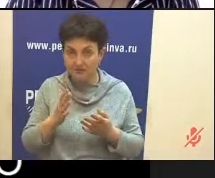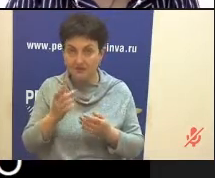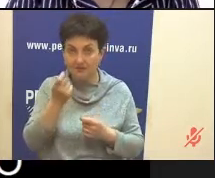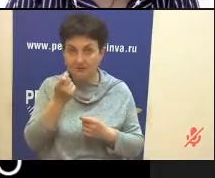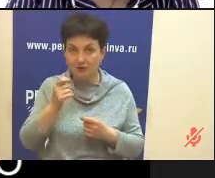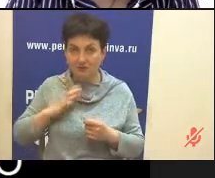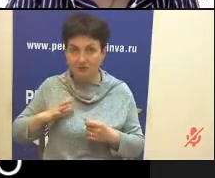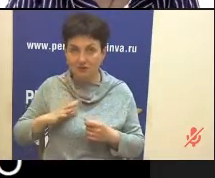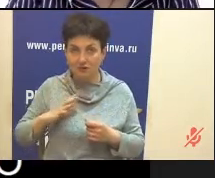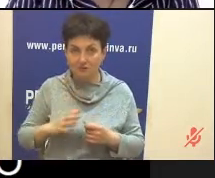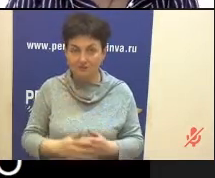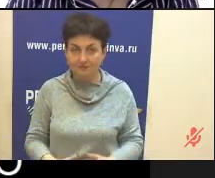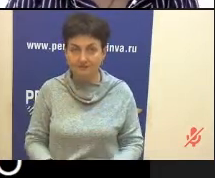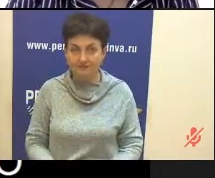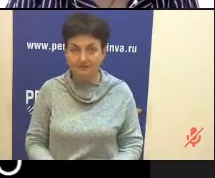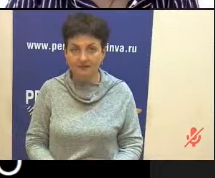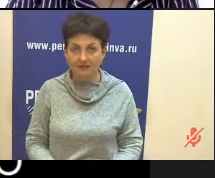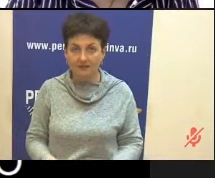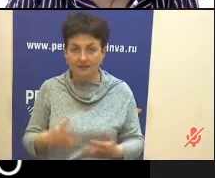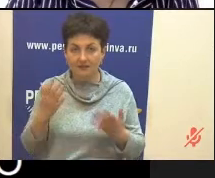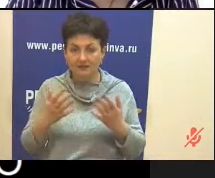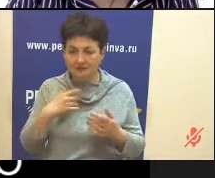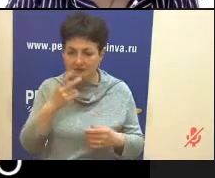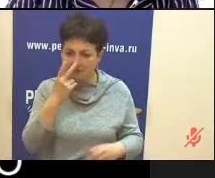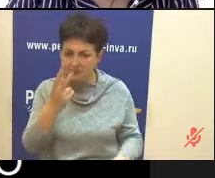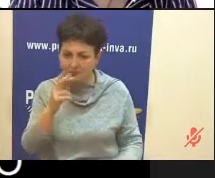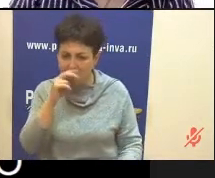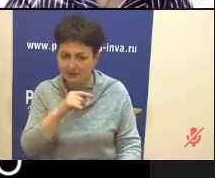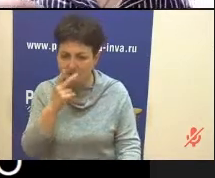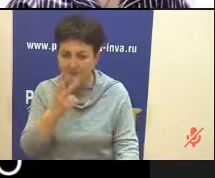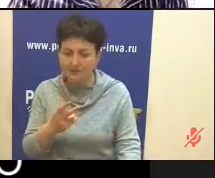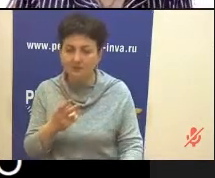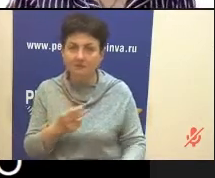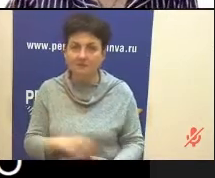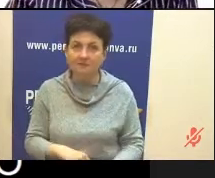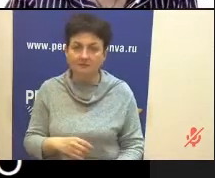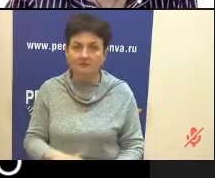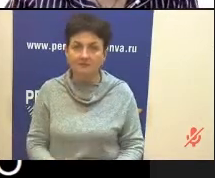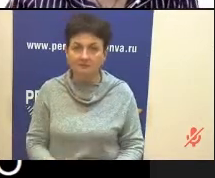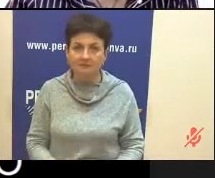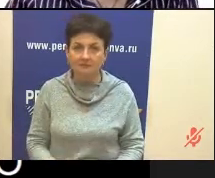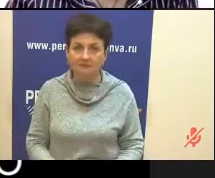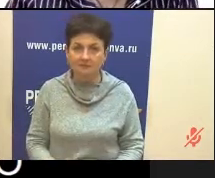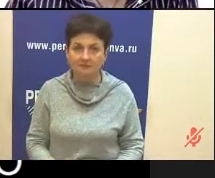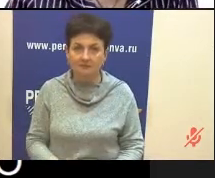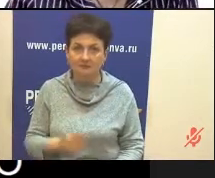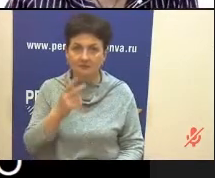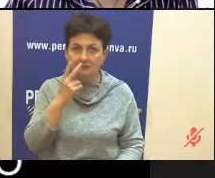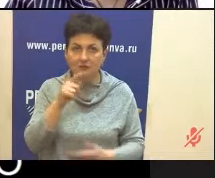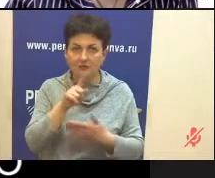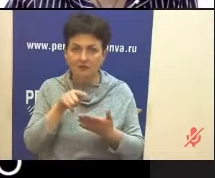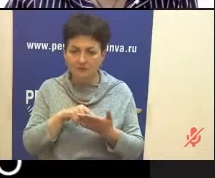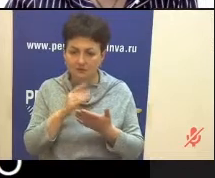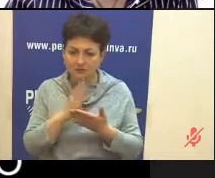Пока вопросов не вижу, немножечко подождем. Или я просто не там смотрю. Давайте я